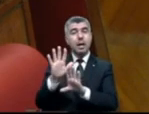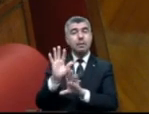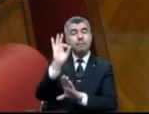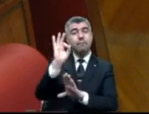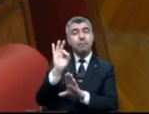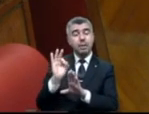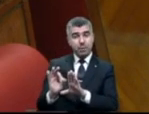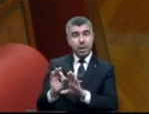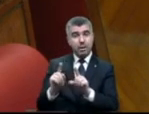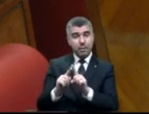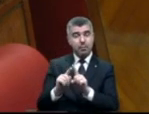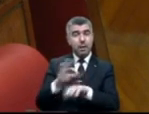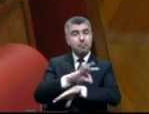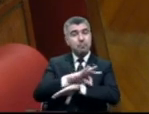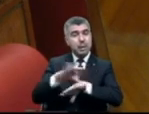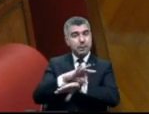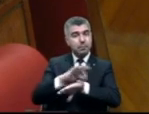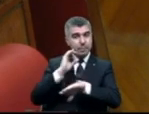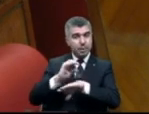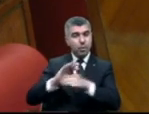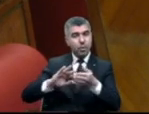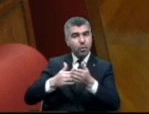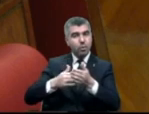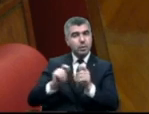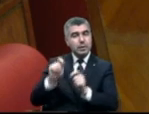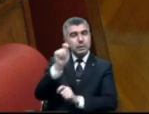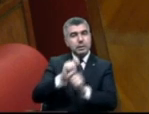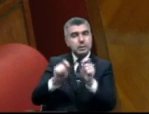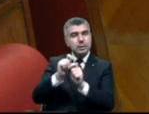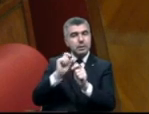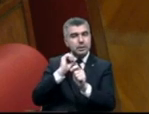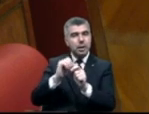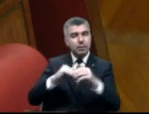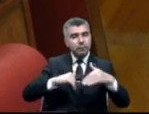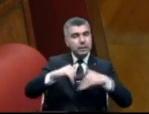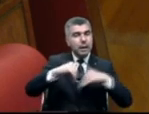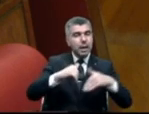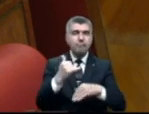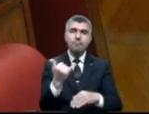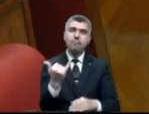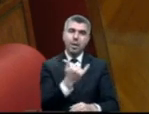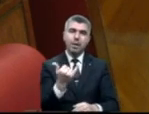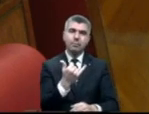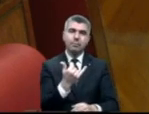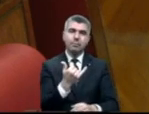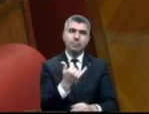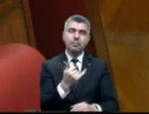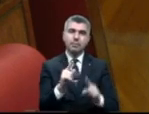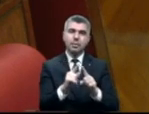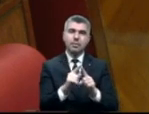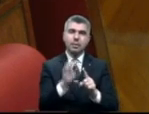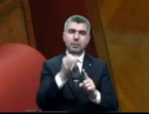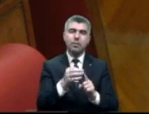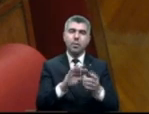الاستثمار وميزانية السنة ديال المكتب هي تدخل في الشبكة ديال النقل. فخصنا نعود نشوفوا هاد